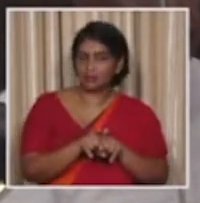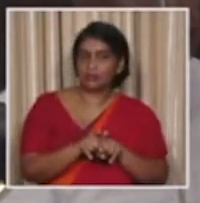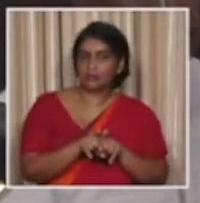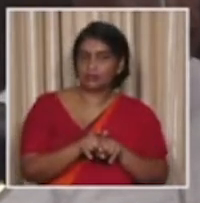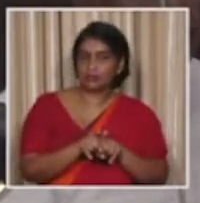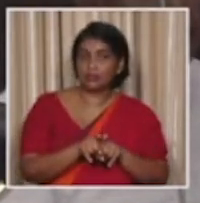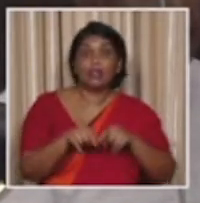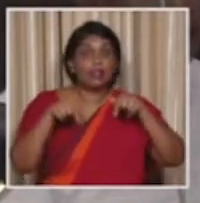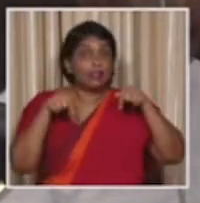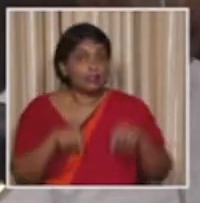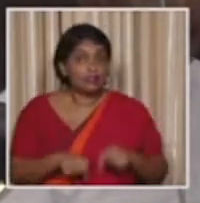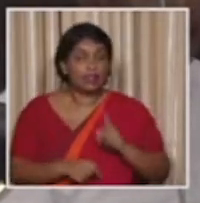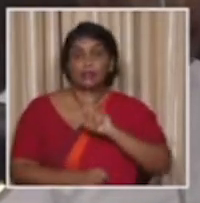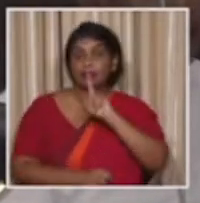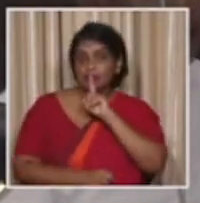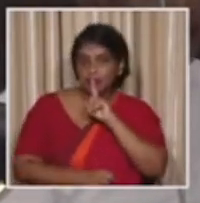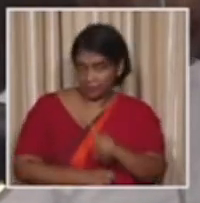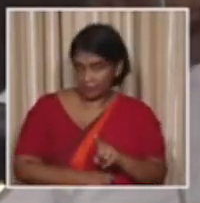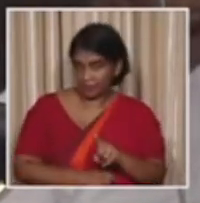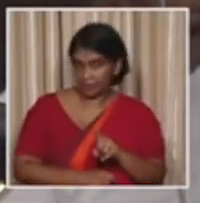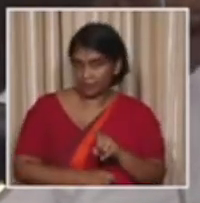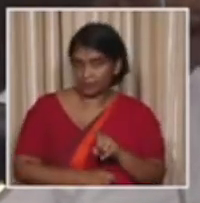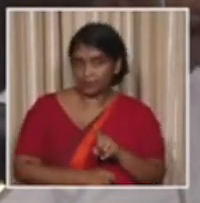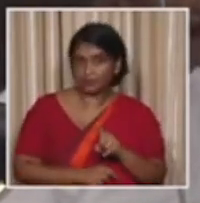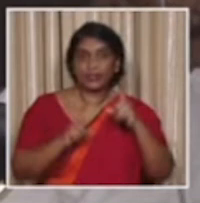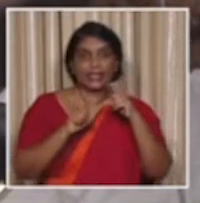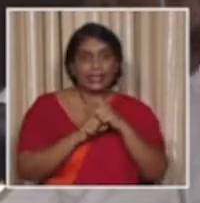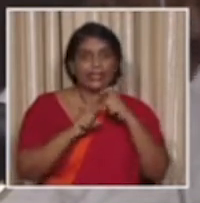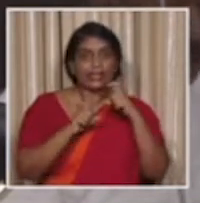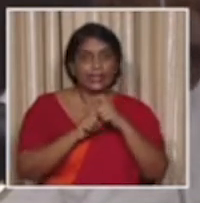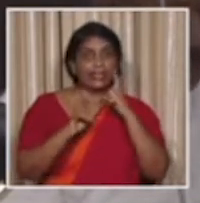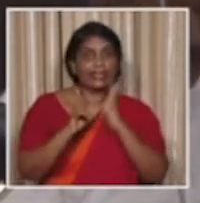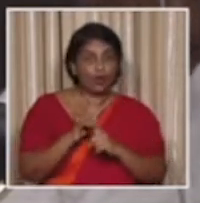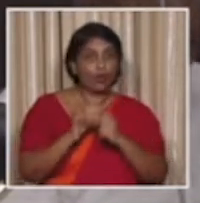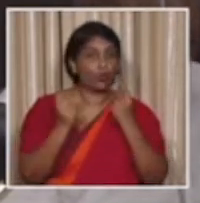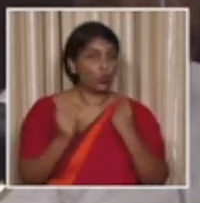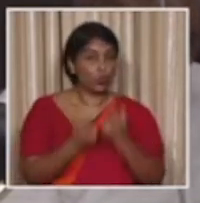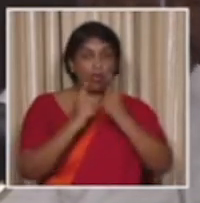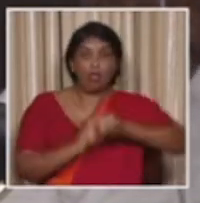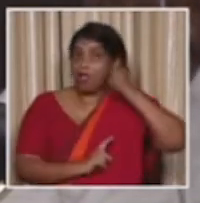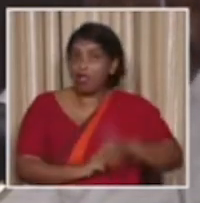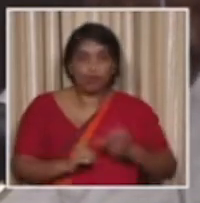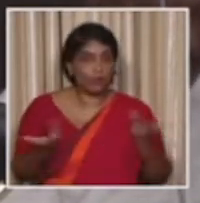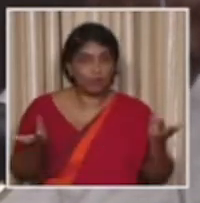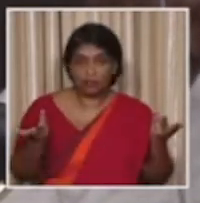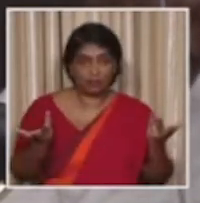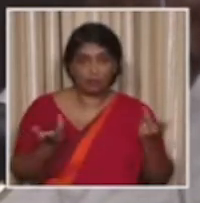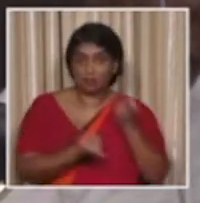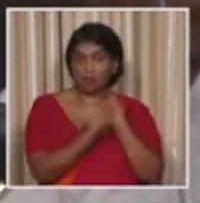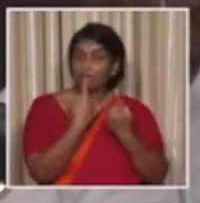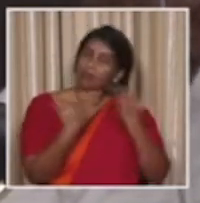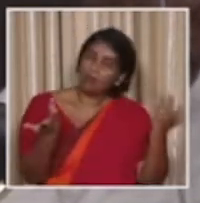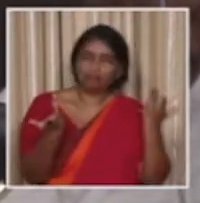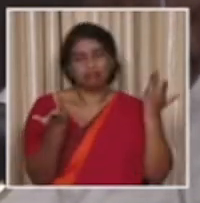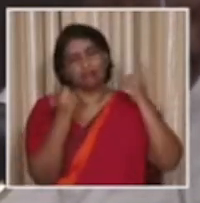collapse. Right? දැන් කියනවා මේ DDO එක වහාම අපි approve කරේ නැත්නම් analysis එකක් ඇතුව